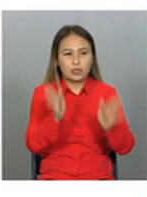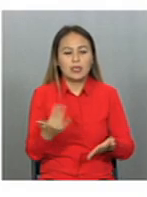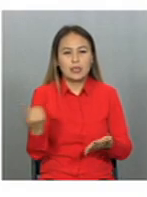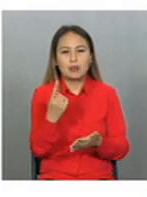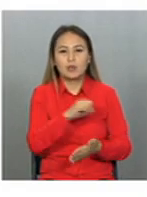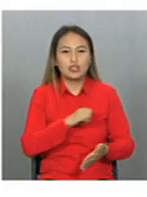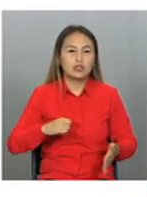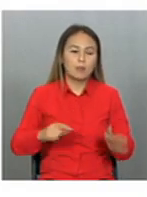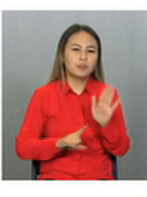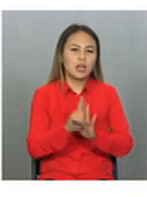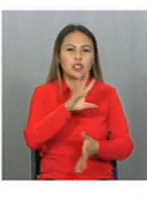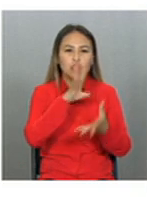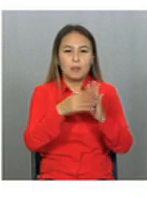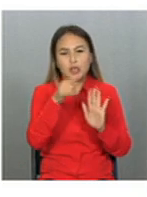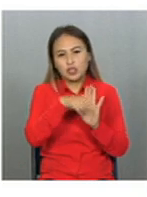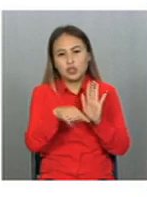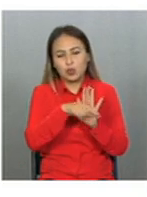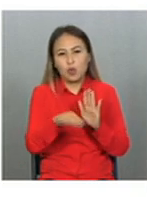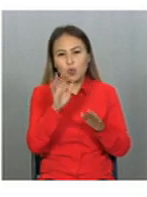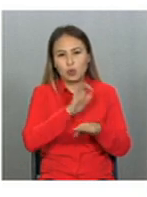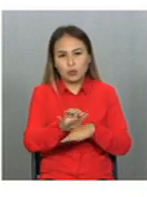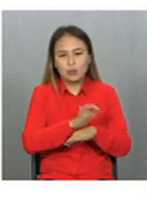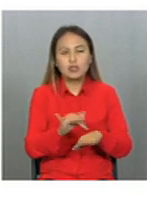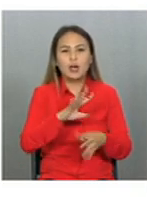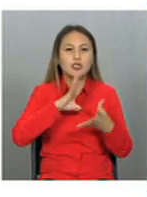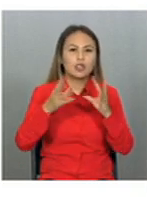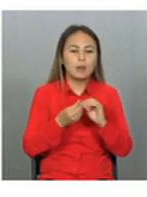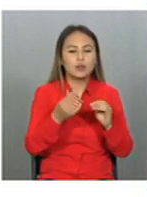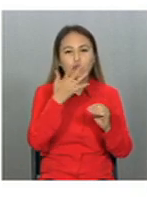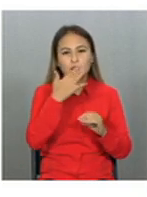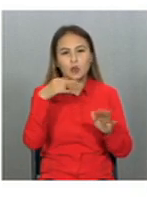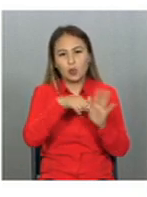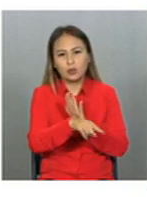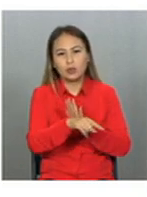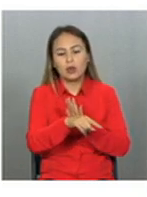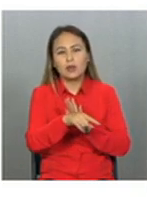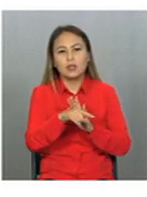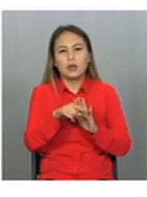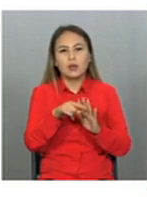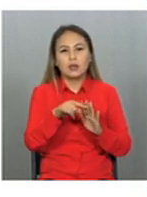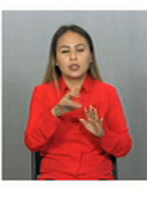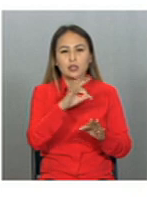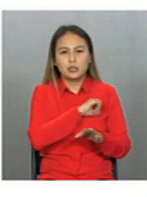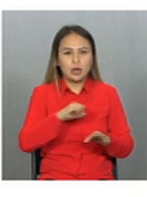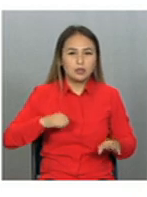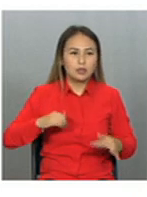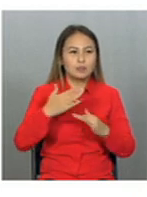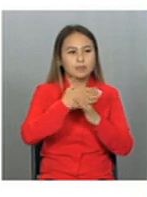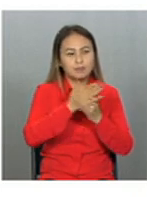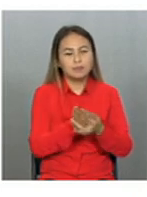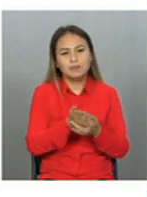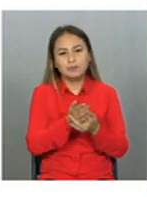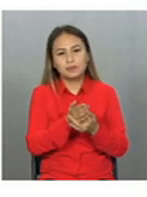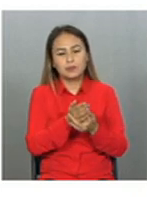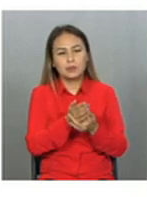кезекте бұл бізде жалпы ішкі өнім, екіншісі жалпы ұлттық өнім, одан кейін жан басына шаққандағы жалпы ішкі